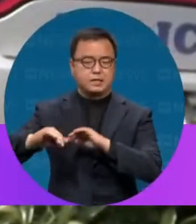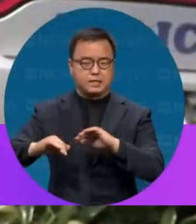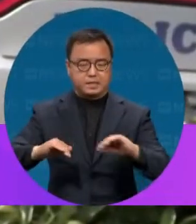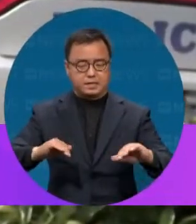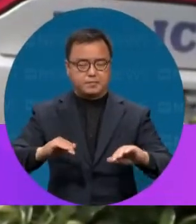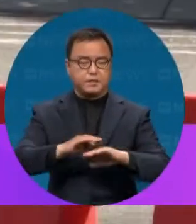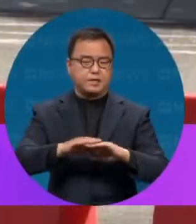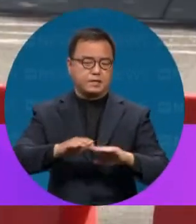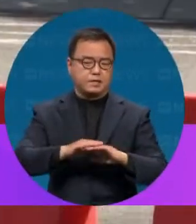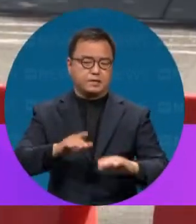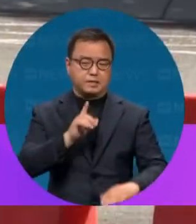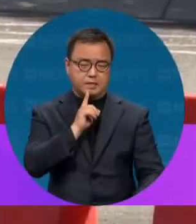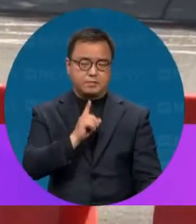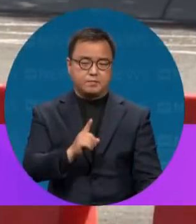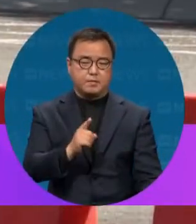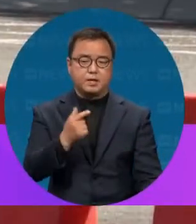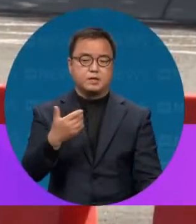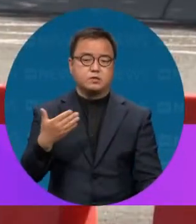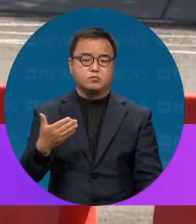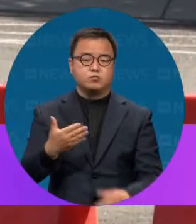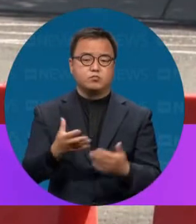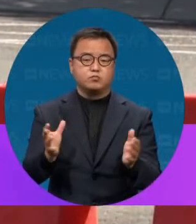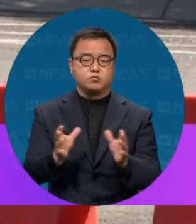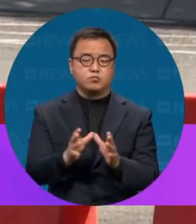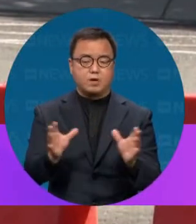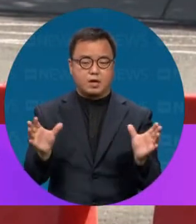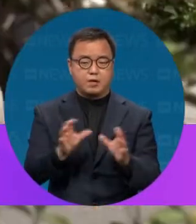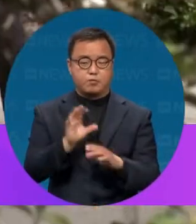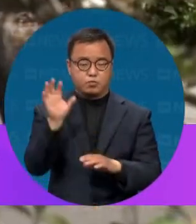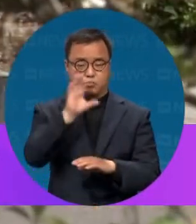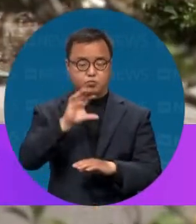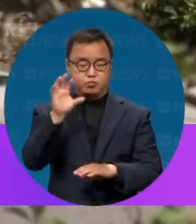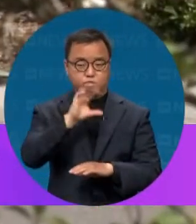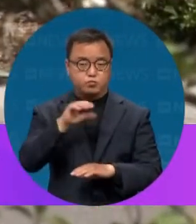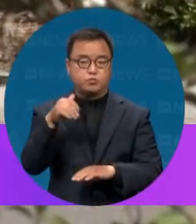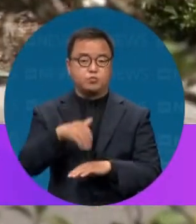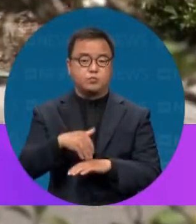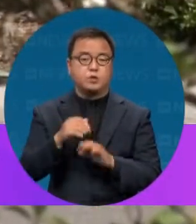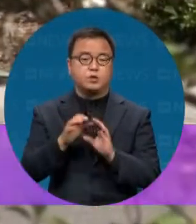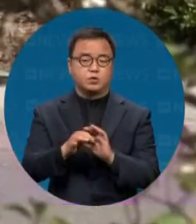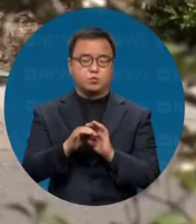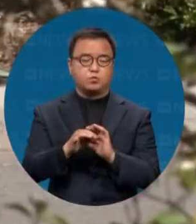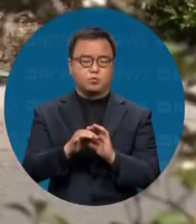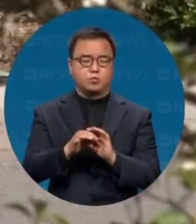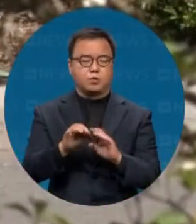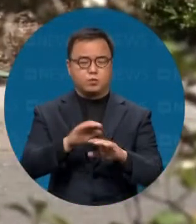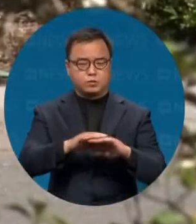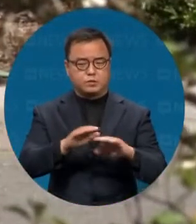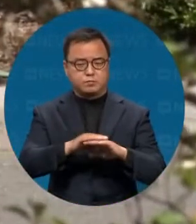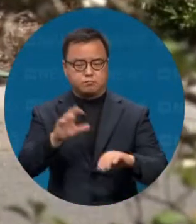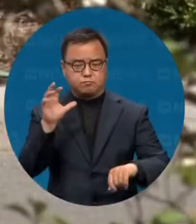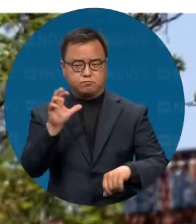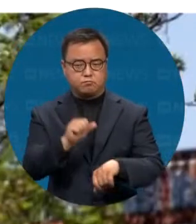겁니다. 소방당국도 평소 합동훈련 결과로 성공적인 대응이 이루어졌다고